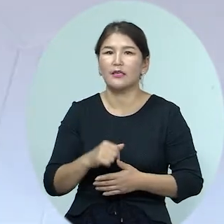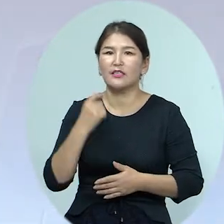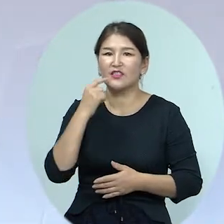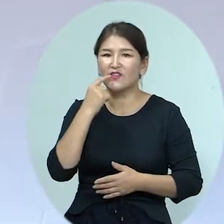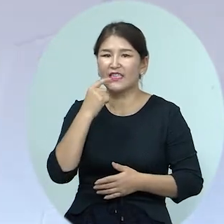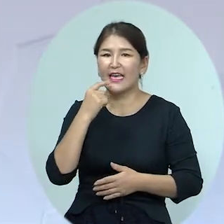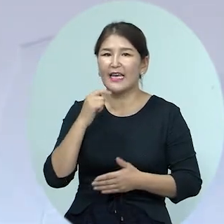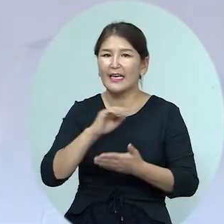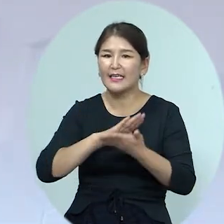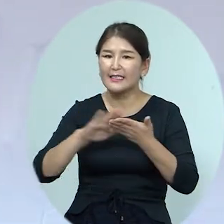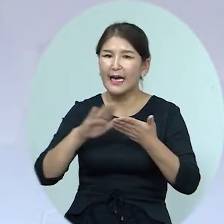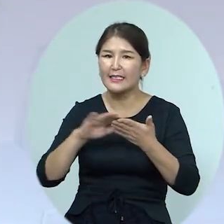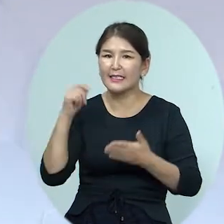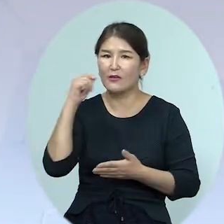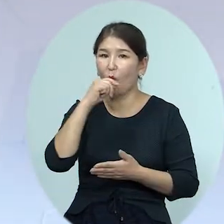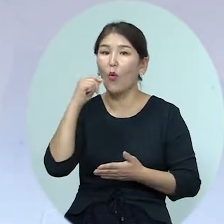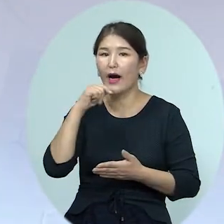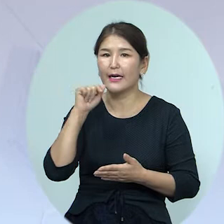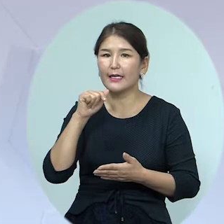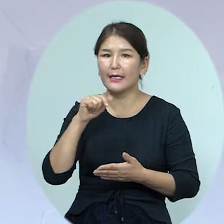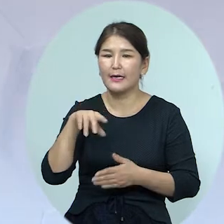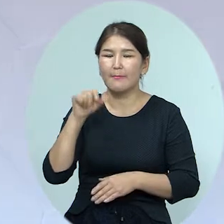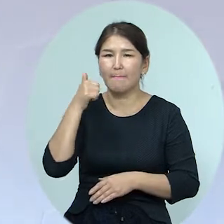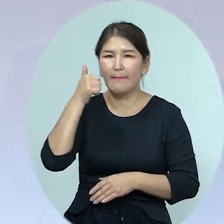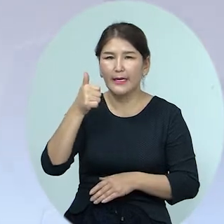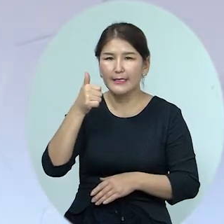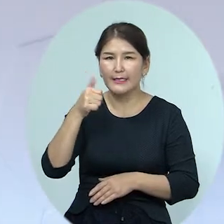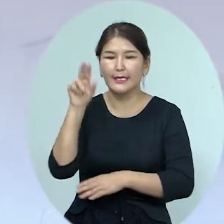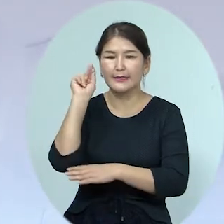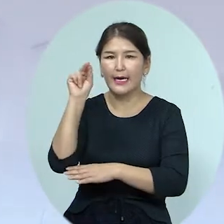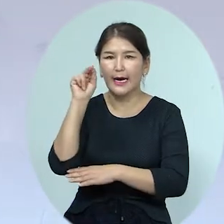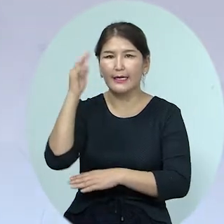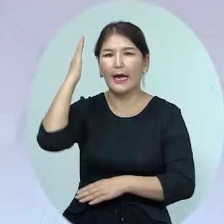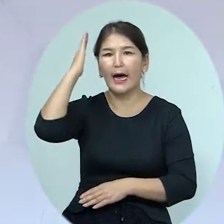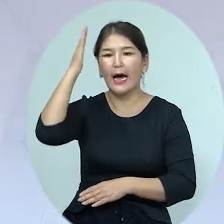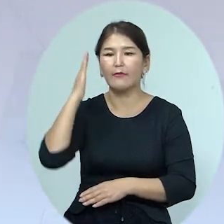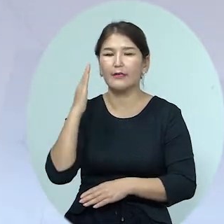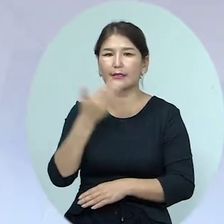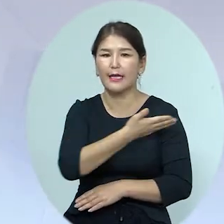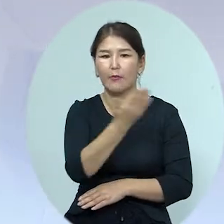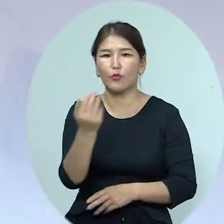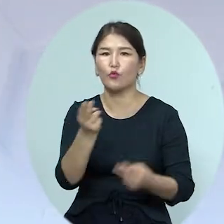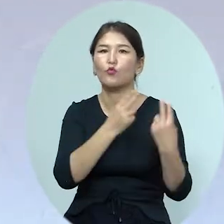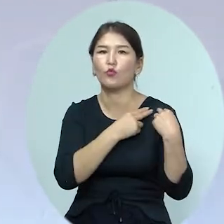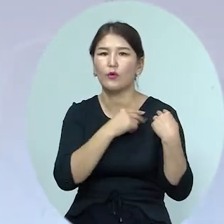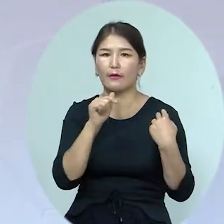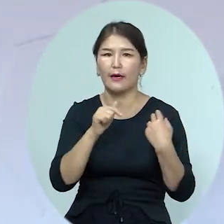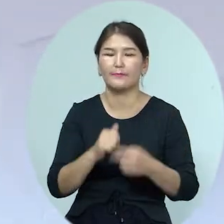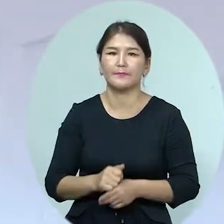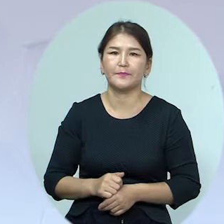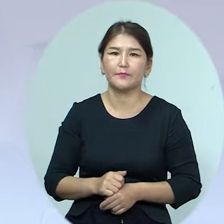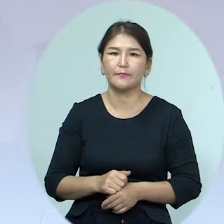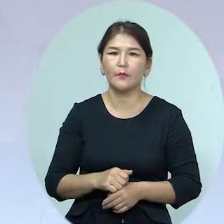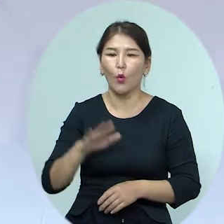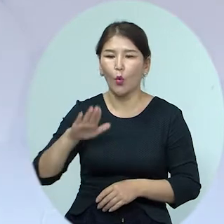зөв арчлах тал дээр маш сайн зааж сургах нь эцэг эхчүүдийн үүрэг юм аа. Хүүхдэд нэгэнтээ шүд